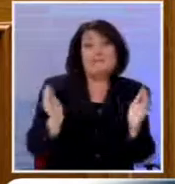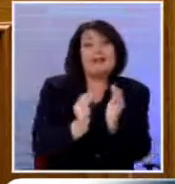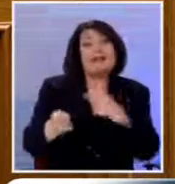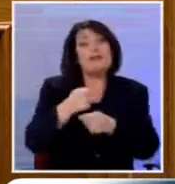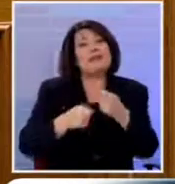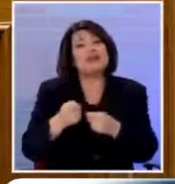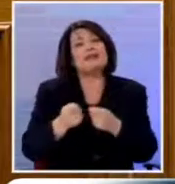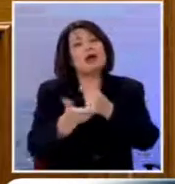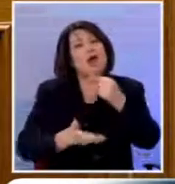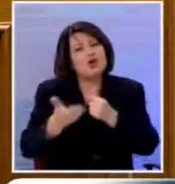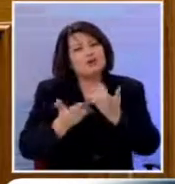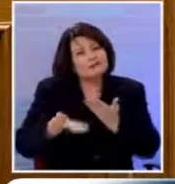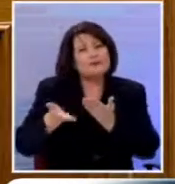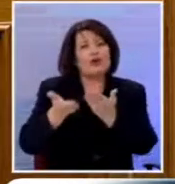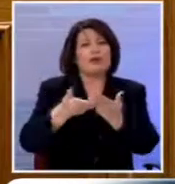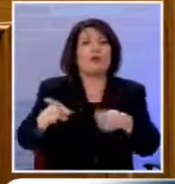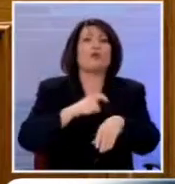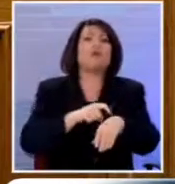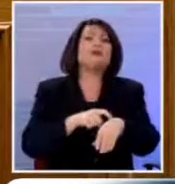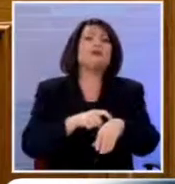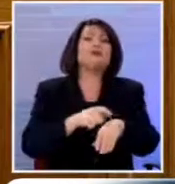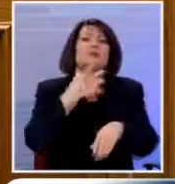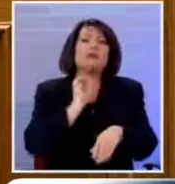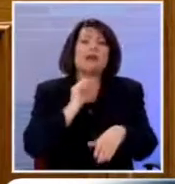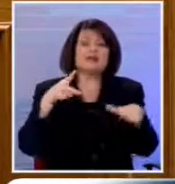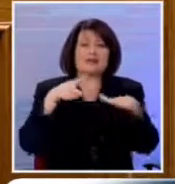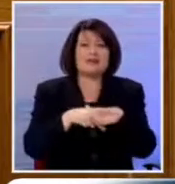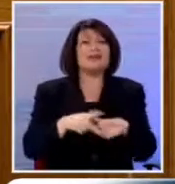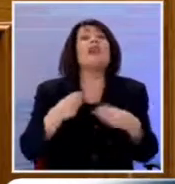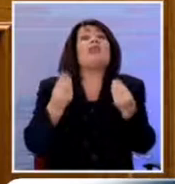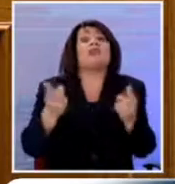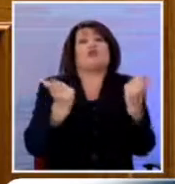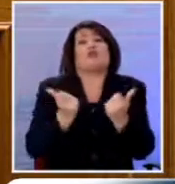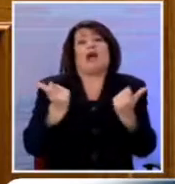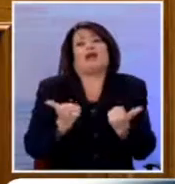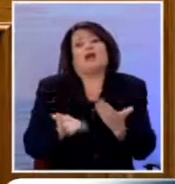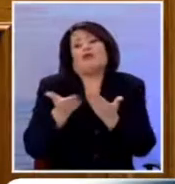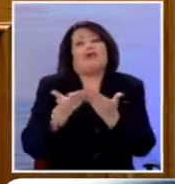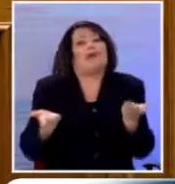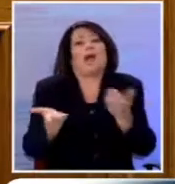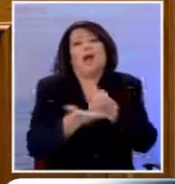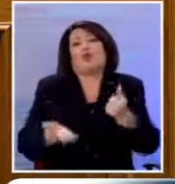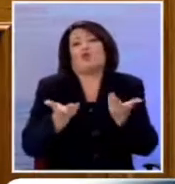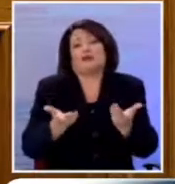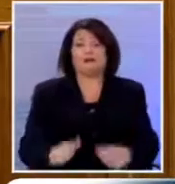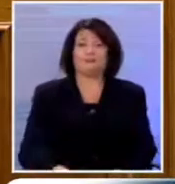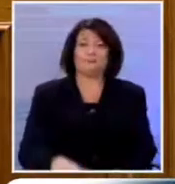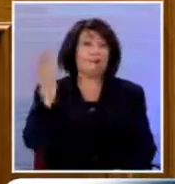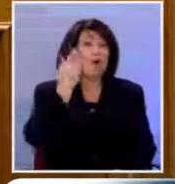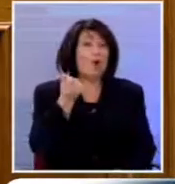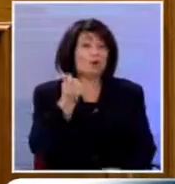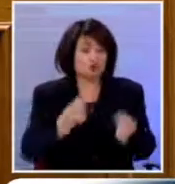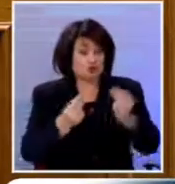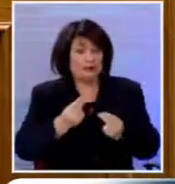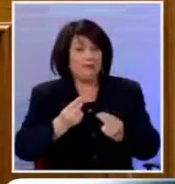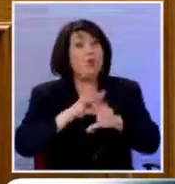μικρομεσαίων, των αγροτών που τώρα αντιμετωπίζουν ένα εχθρικότατο τραπεζικό σύστημα. Το κόστος αυτών των άμεσων μέτρων με μετριοπαθείς